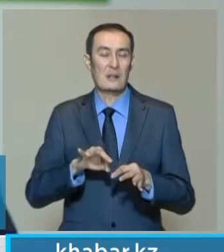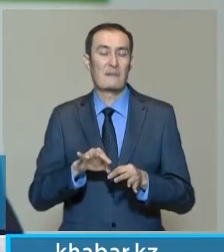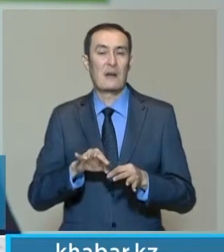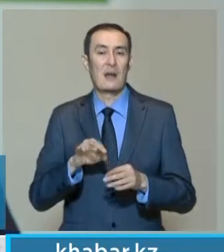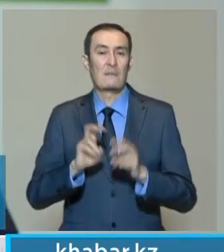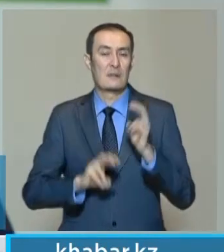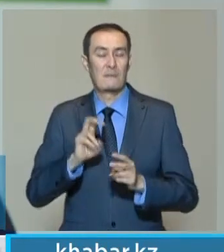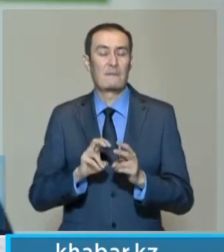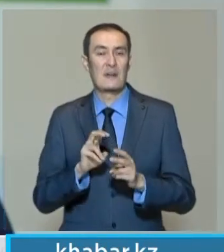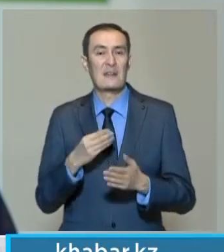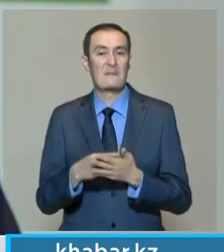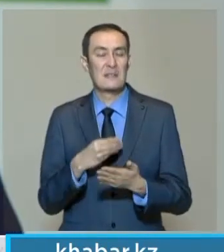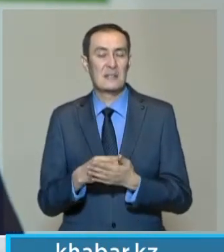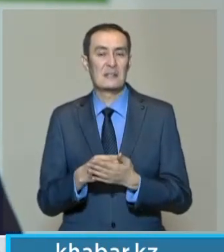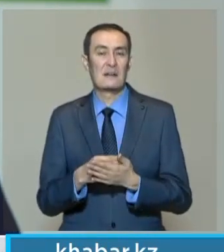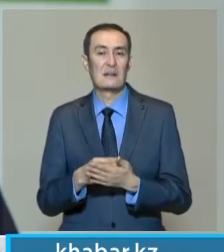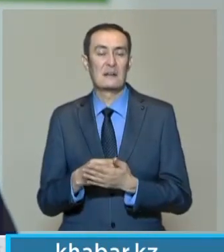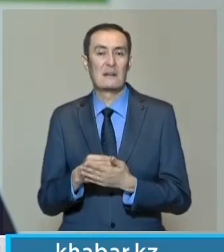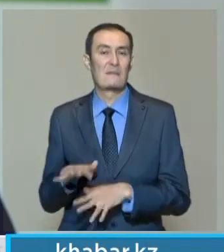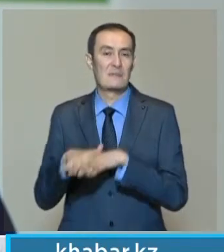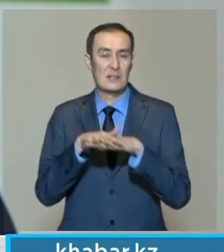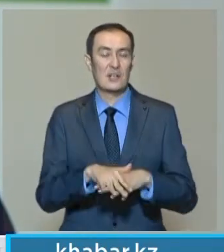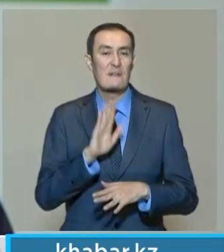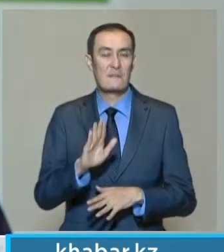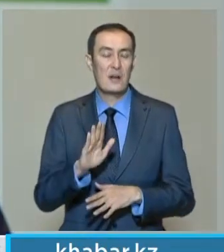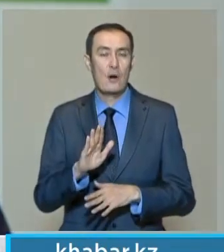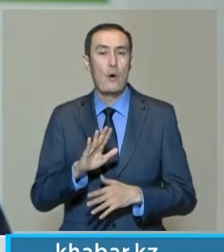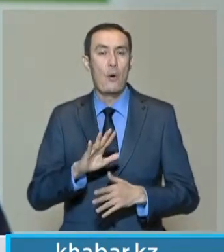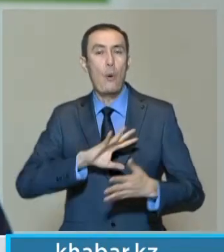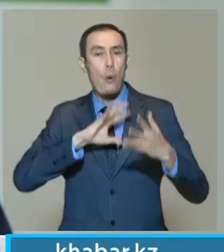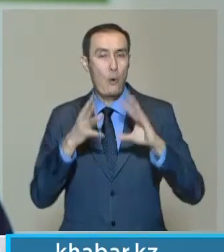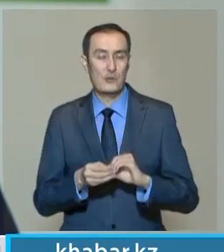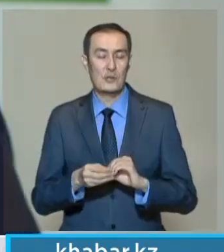инвестиции, вложении средств в общую копилку.